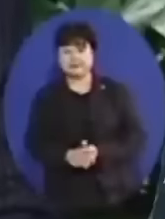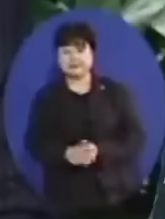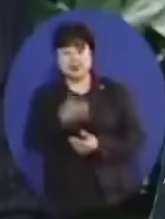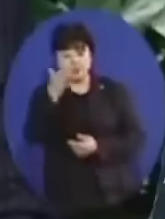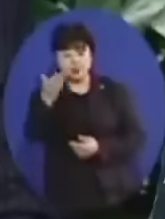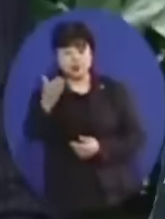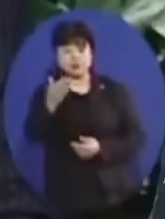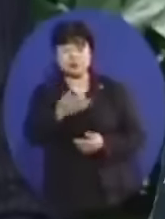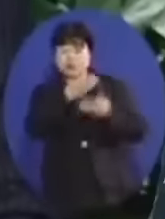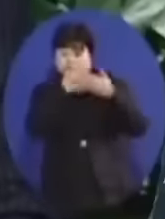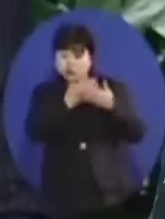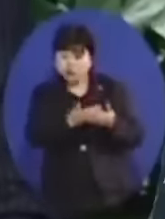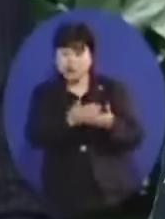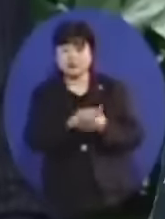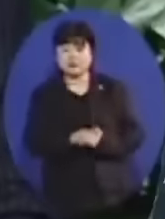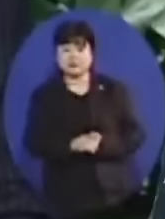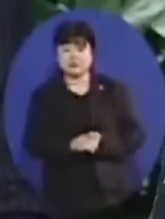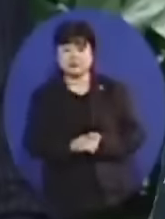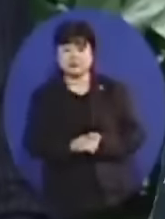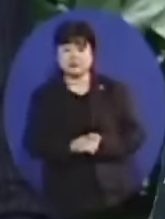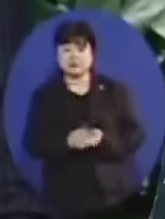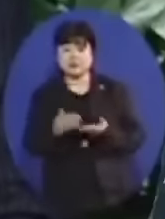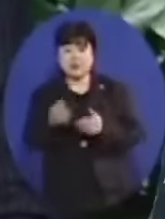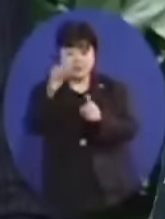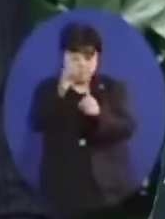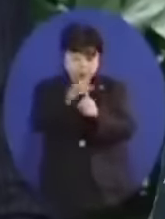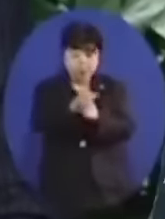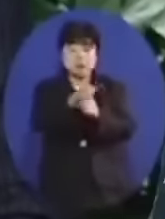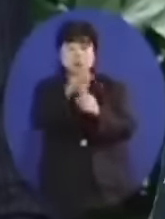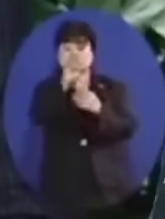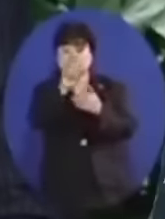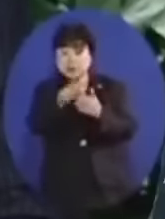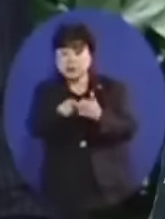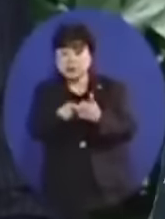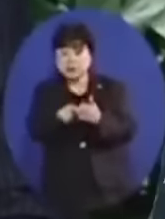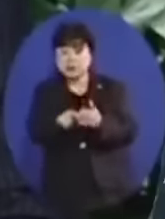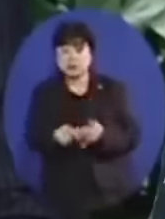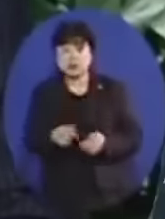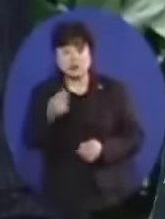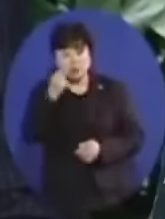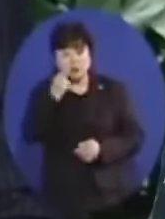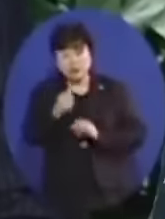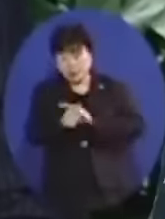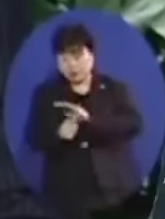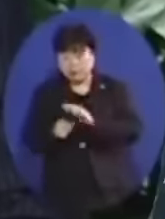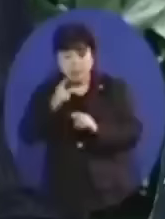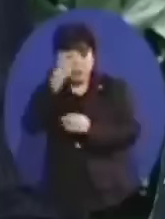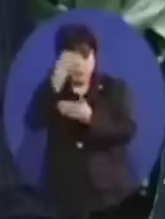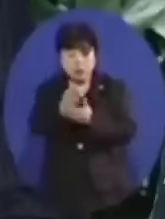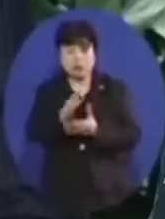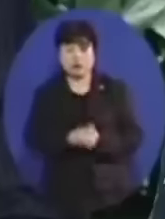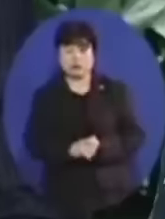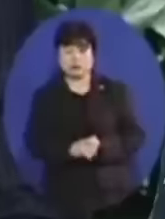여러분에게 중요한 일이 몇 개씩이나 사명이 몇 개씩 있을 때 못한다고 말하지 마십시오.